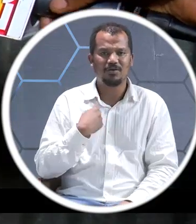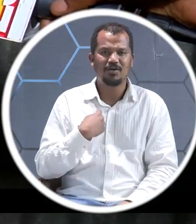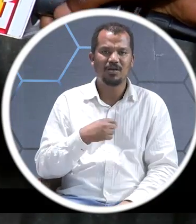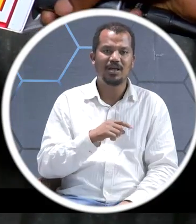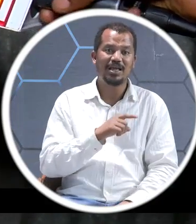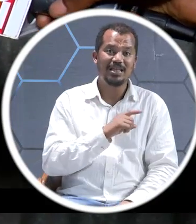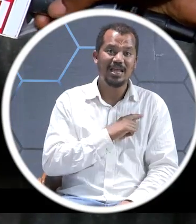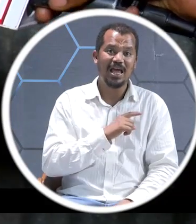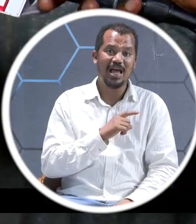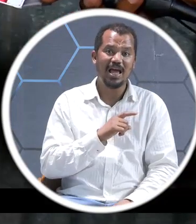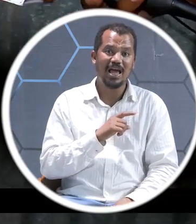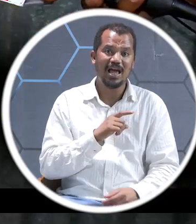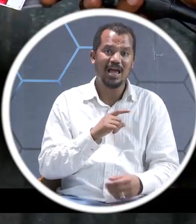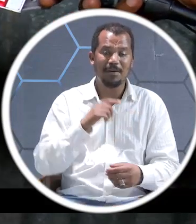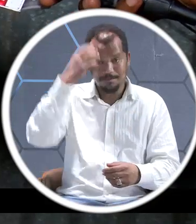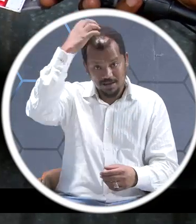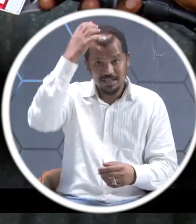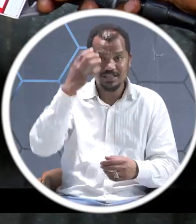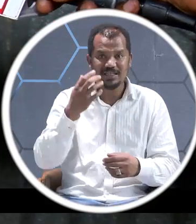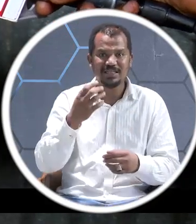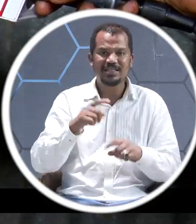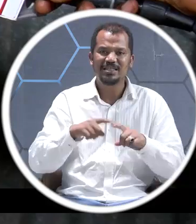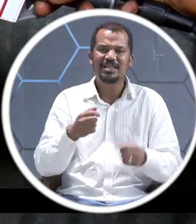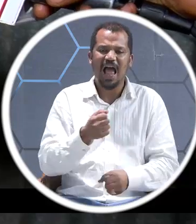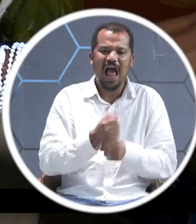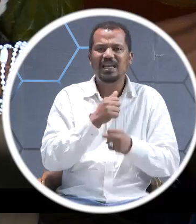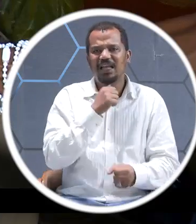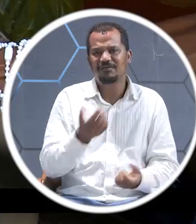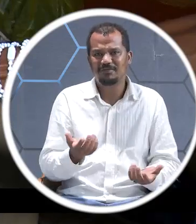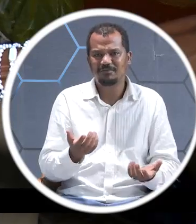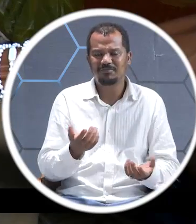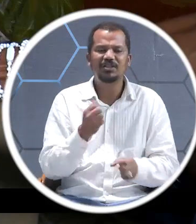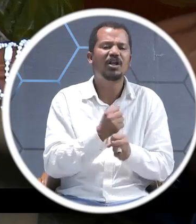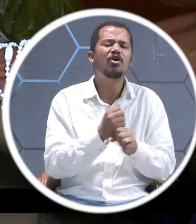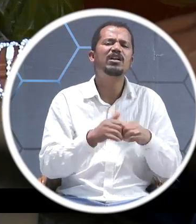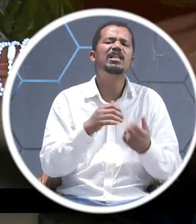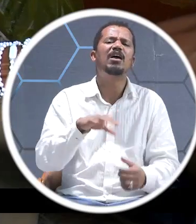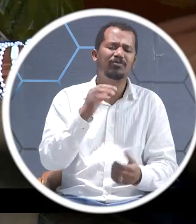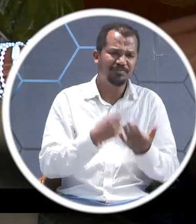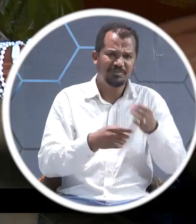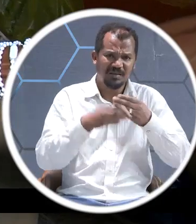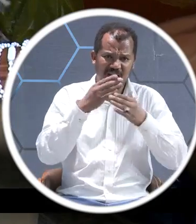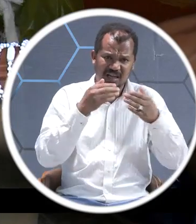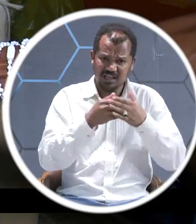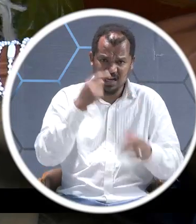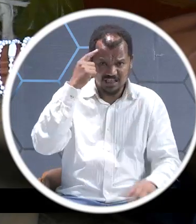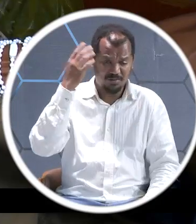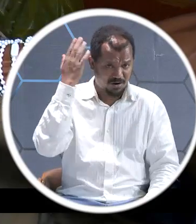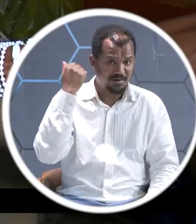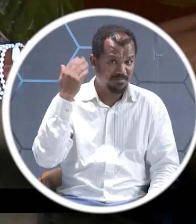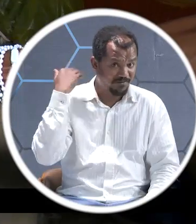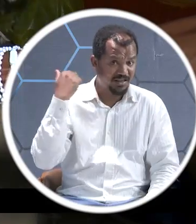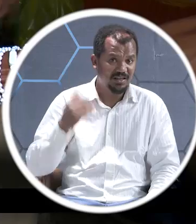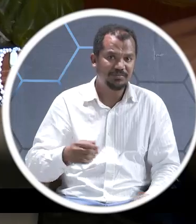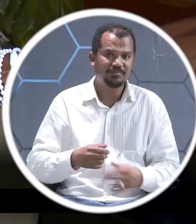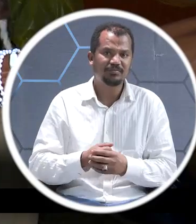Zinya tak gelan agen, bawa kulai kita gelan agen, bawa kulai dulu mungkin sudah mual gede pun. Andai tak agen itu serawan, andai uzi darah jadi darsal bela asbab nak